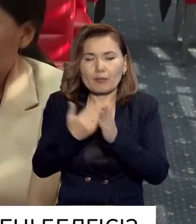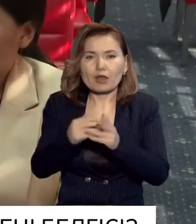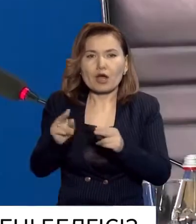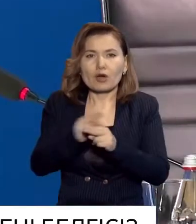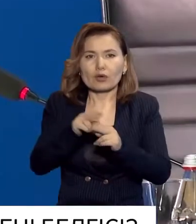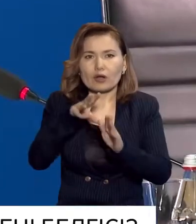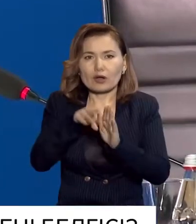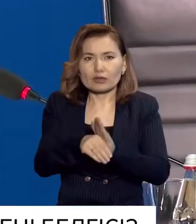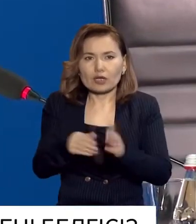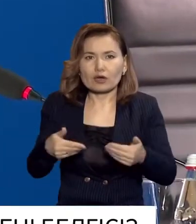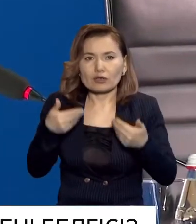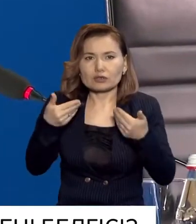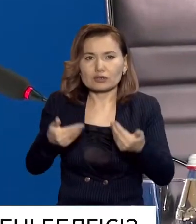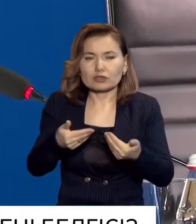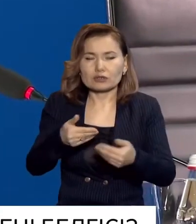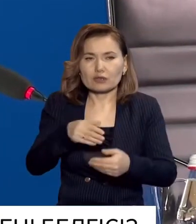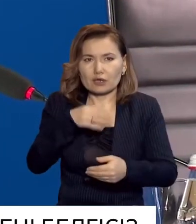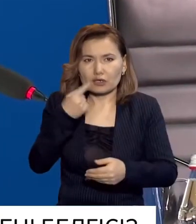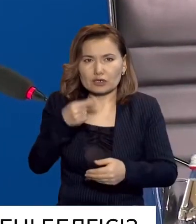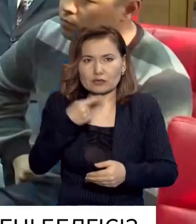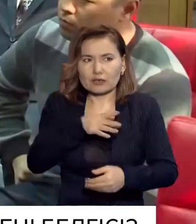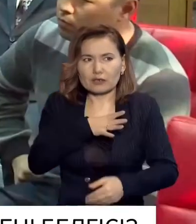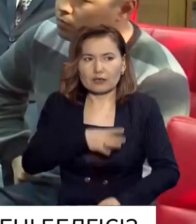түзетулер енгізу туралы ұсыныс жасамақ.